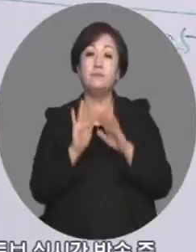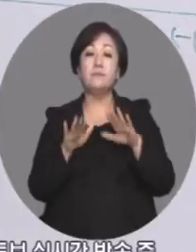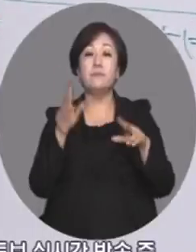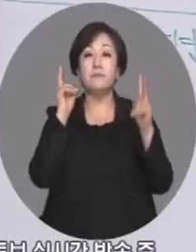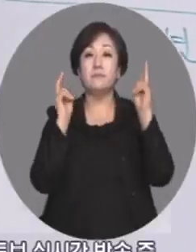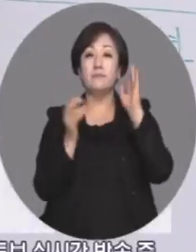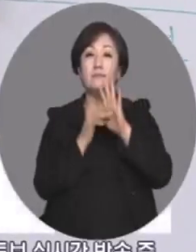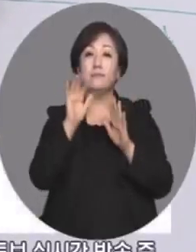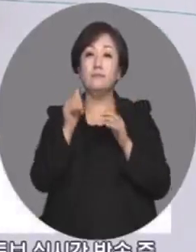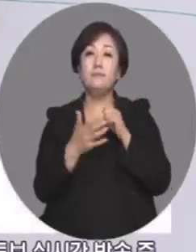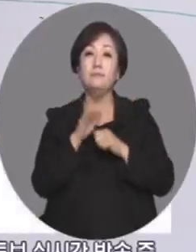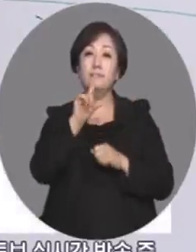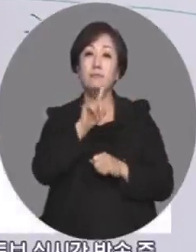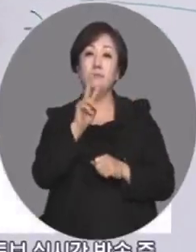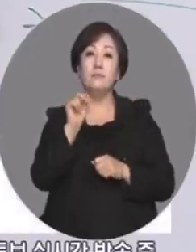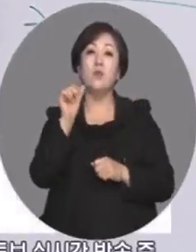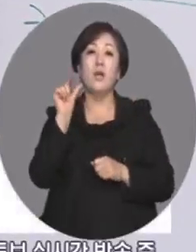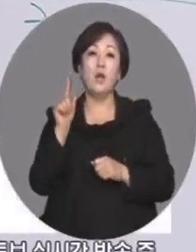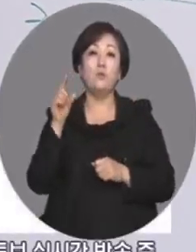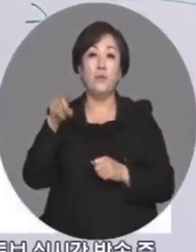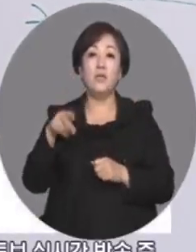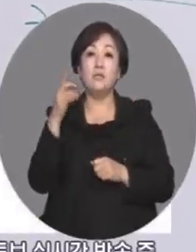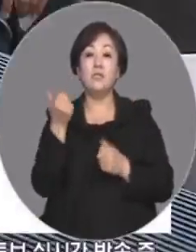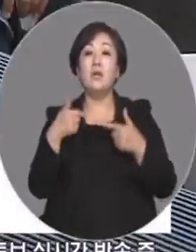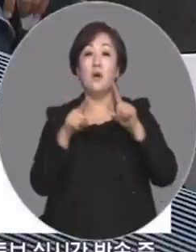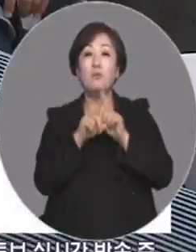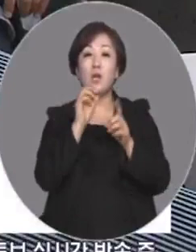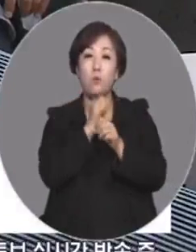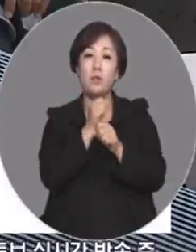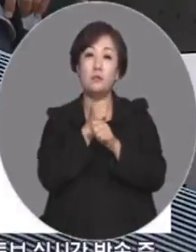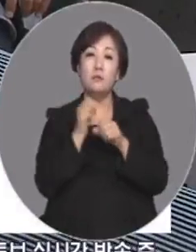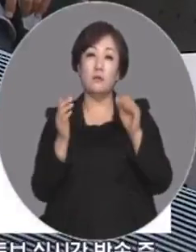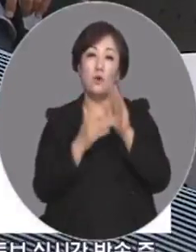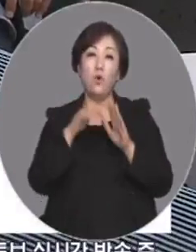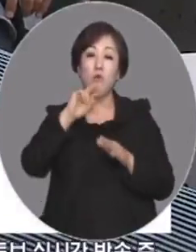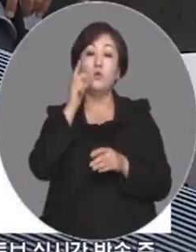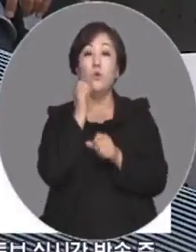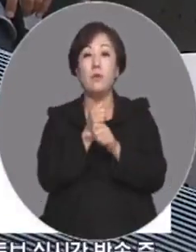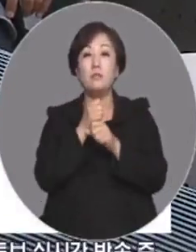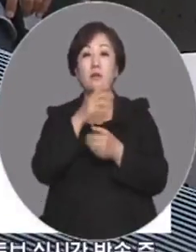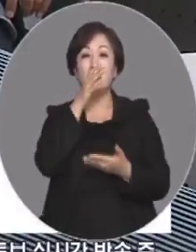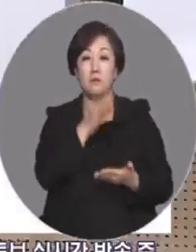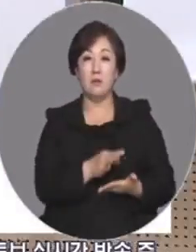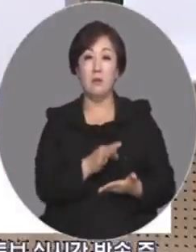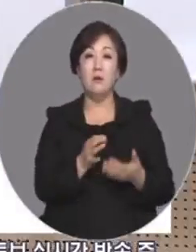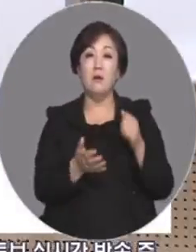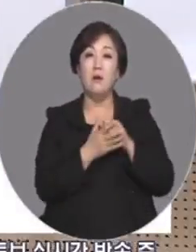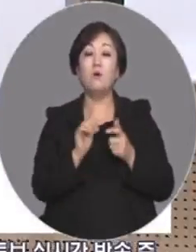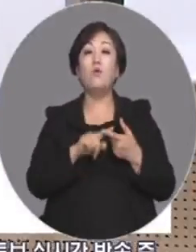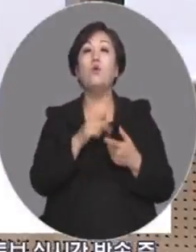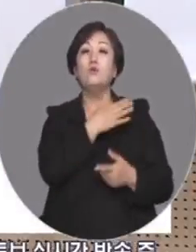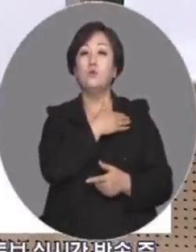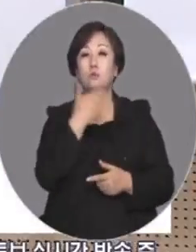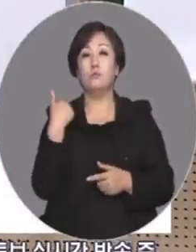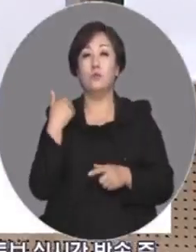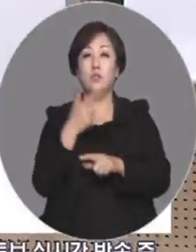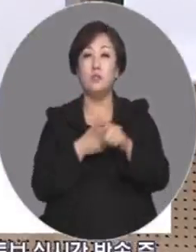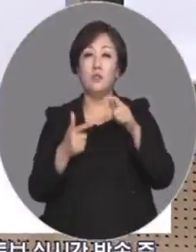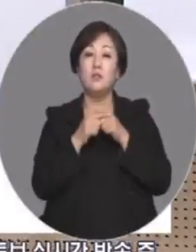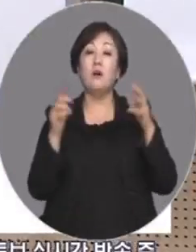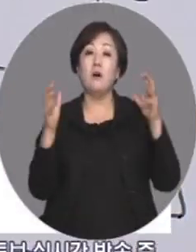이미 LNG와 LPG를 거래하는 만큼 낮은 가격에 수소를 생산할 수 있고 배후에 풍부한 수요처까지 끼고